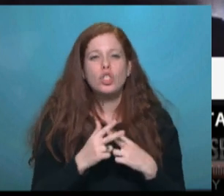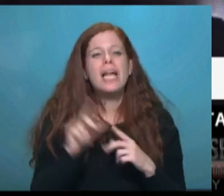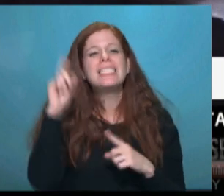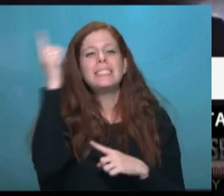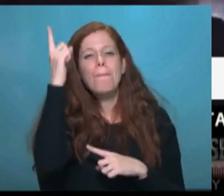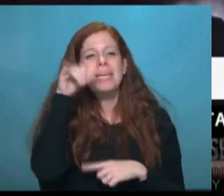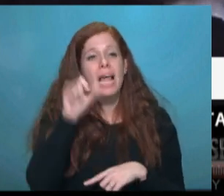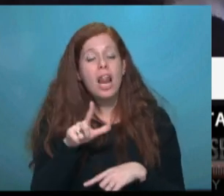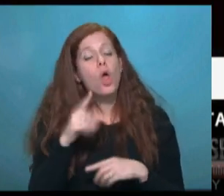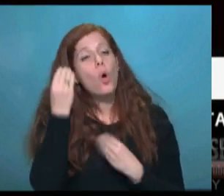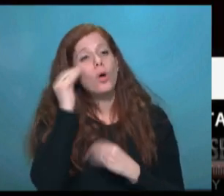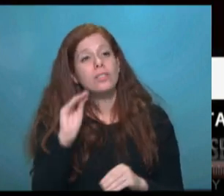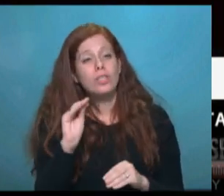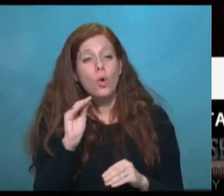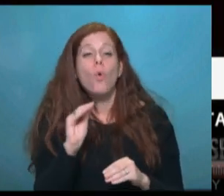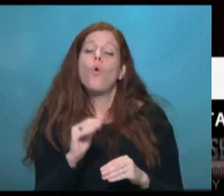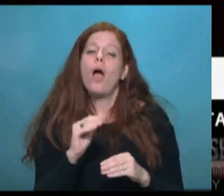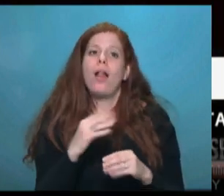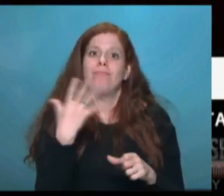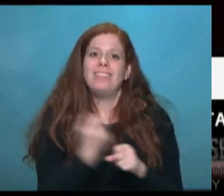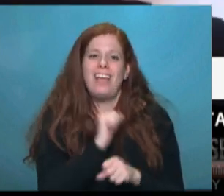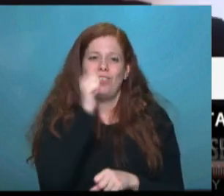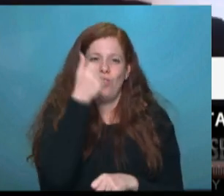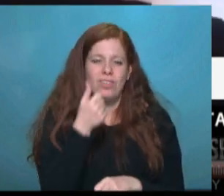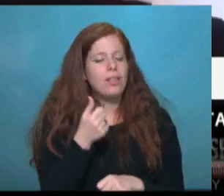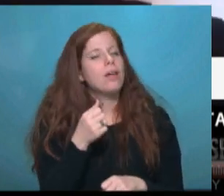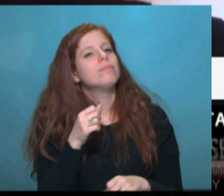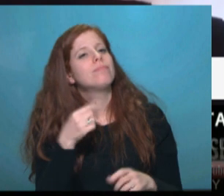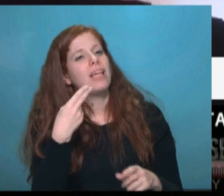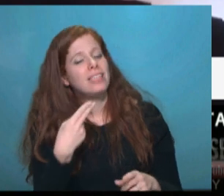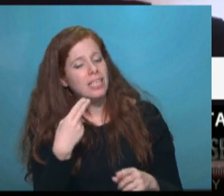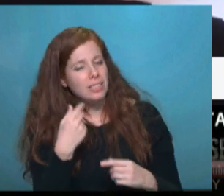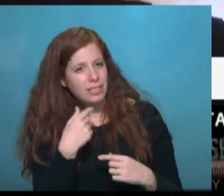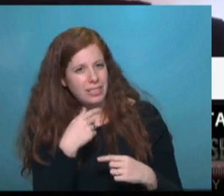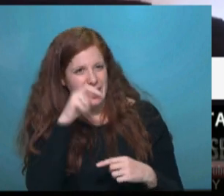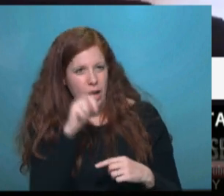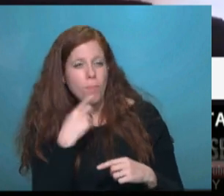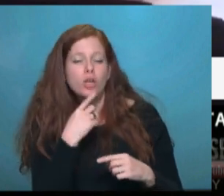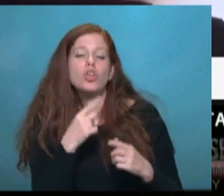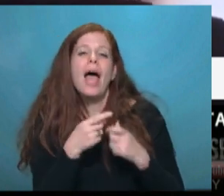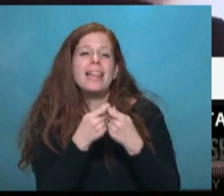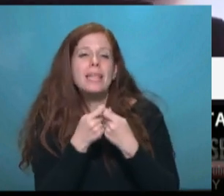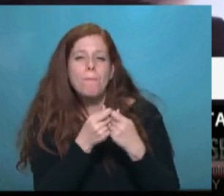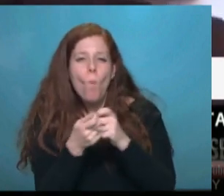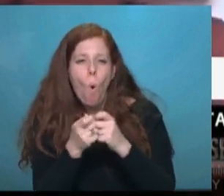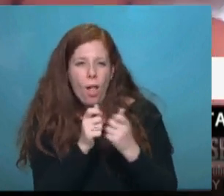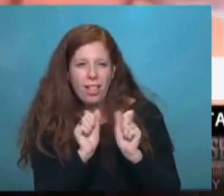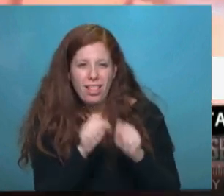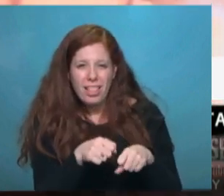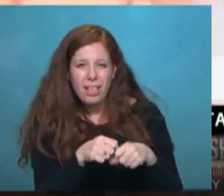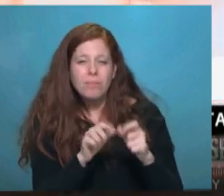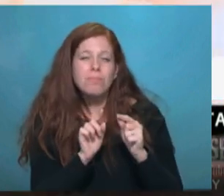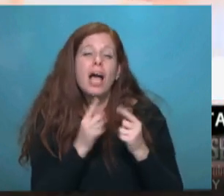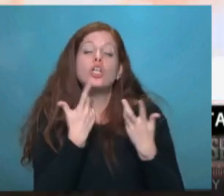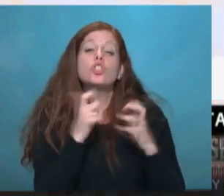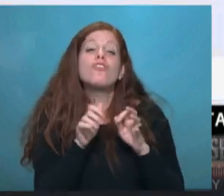הודיעו על תימון ראשון מוצלח. כתבתנו שירה הדס נקר מוסרת שהתימון נעשה בשליטה מרחוק במרחק של כמעט 70,000